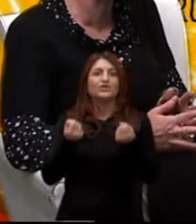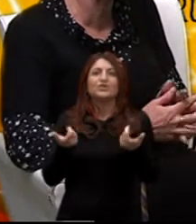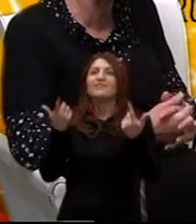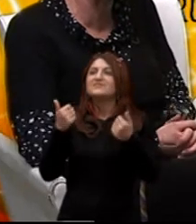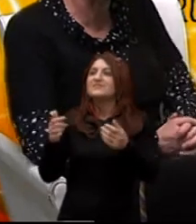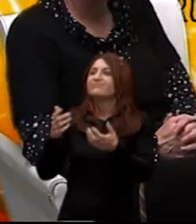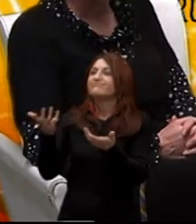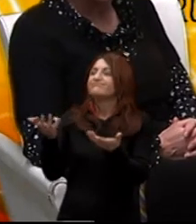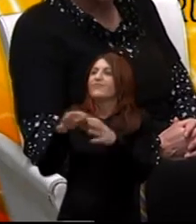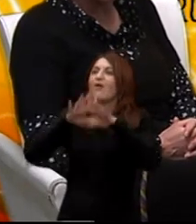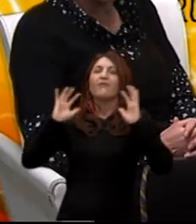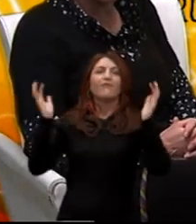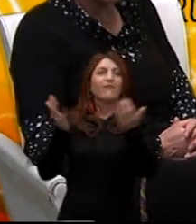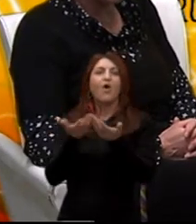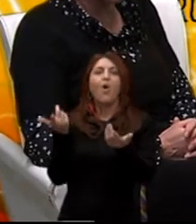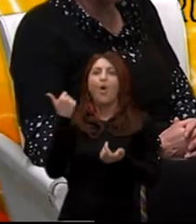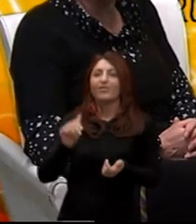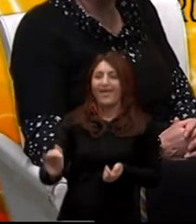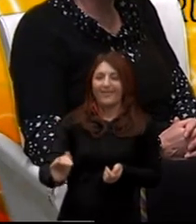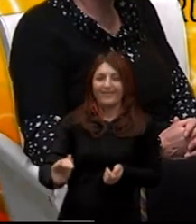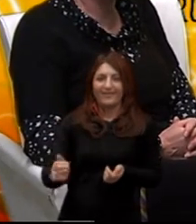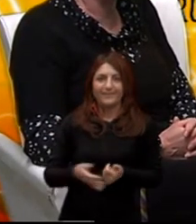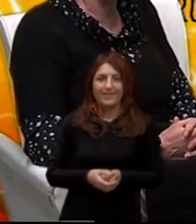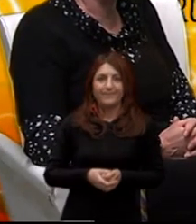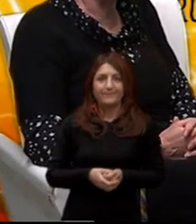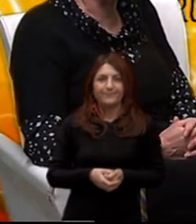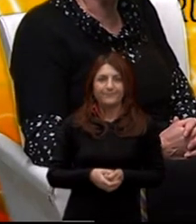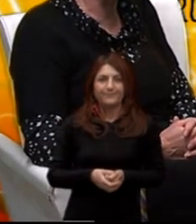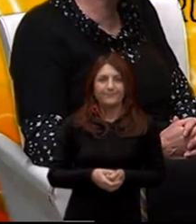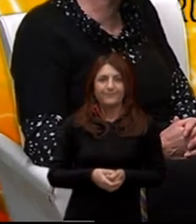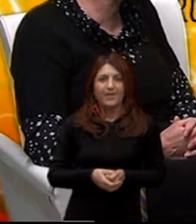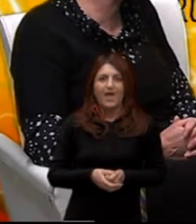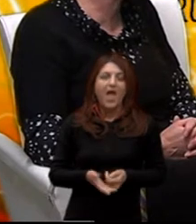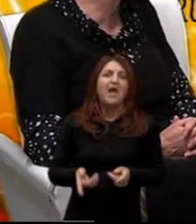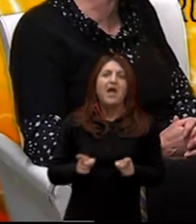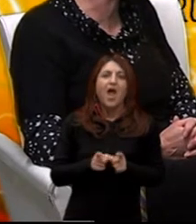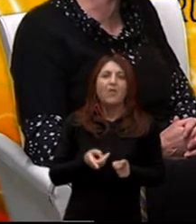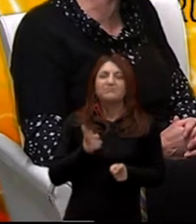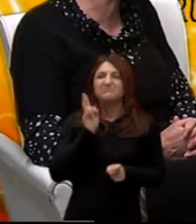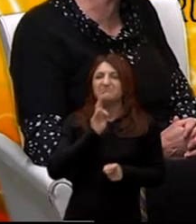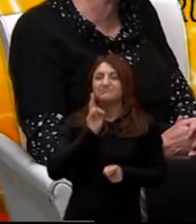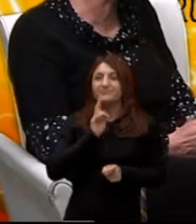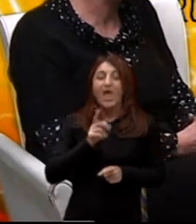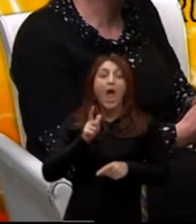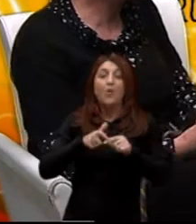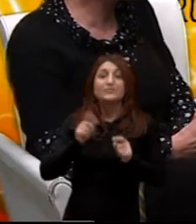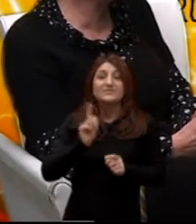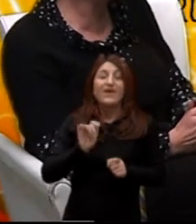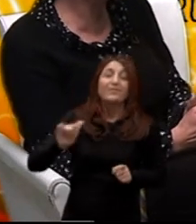dijete dolazi. Dakle, ono što je najbanalnije, a najvažnije zapravo